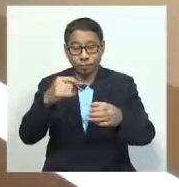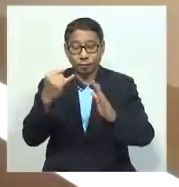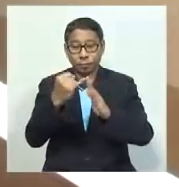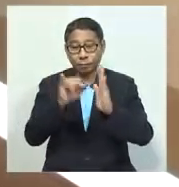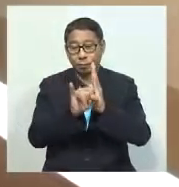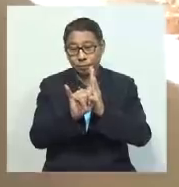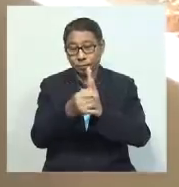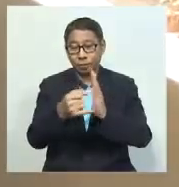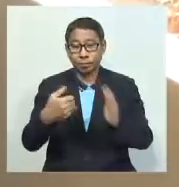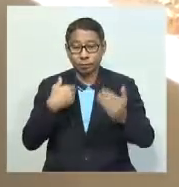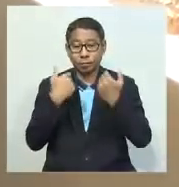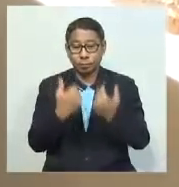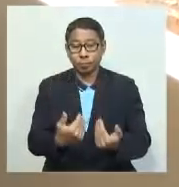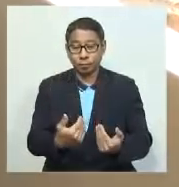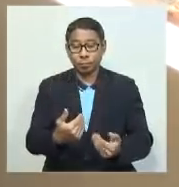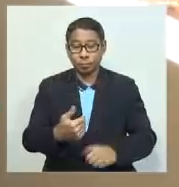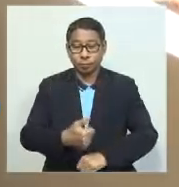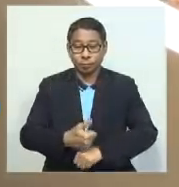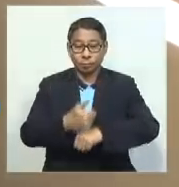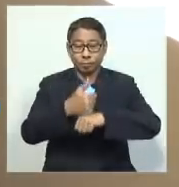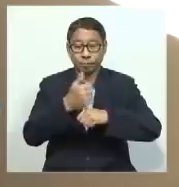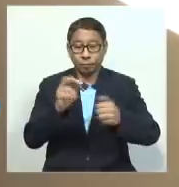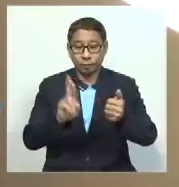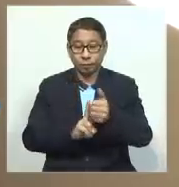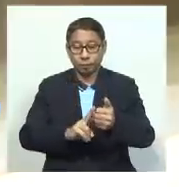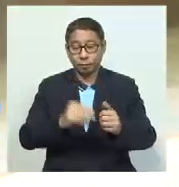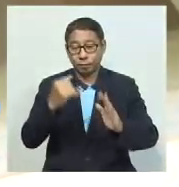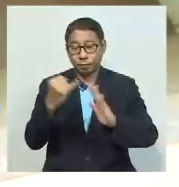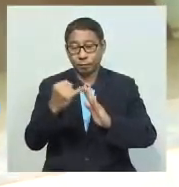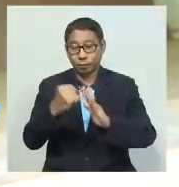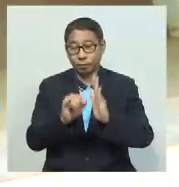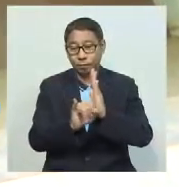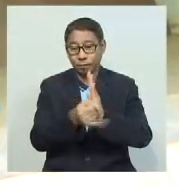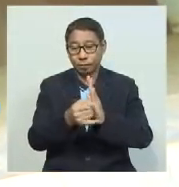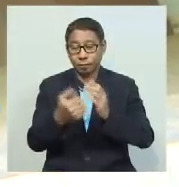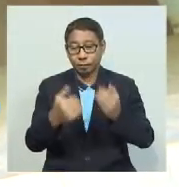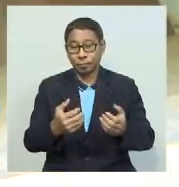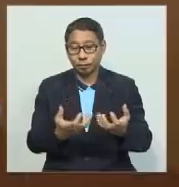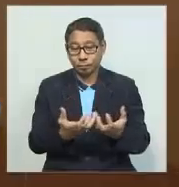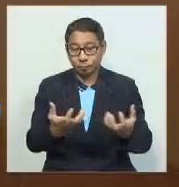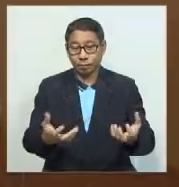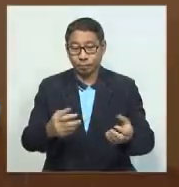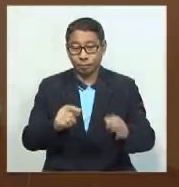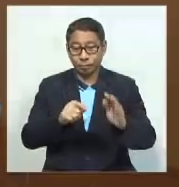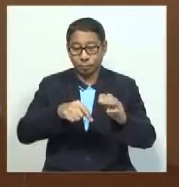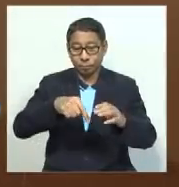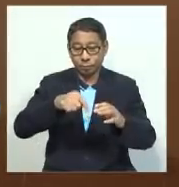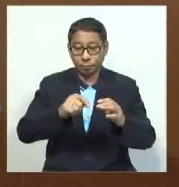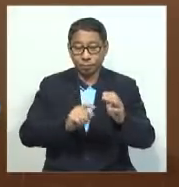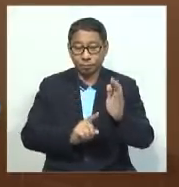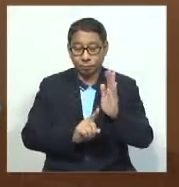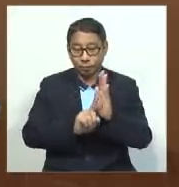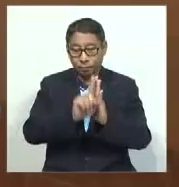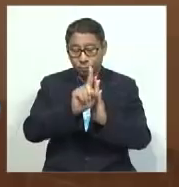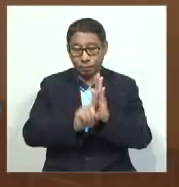จังหวัดจันทบุรีนายพงษ์พัฒวงษ์ตระกูลรองผู้ว่าราชการจังหวัดก็ได้มีการนำเครื่องมือวัดคุณภาพน้ำภาค